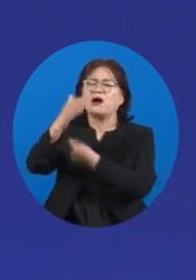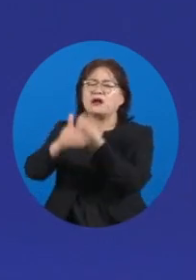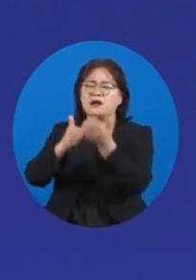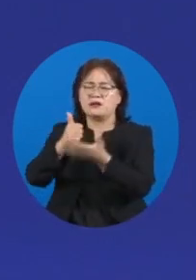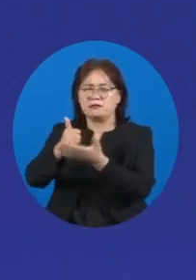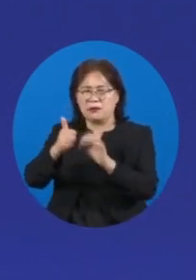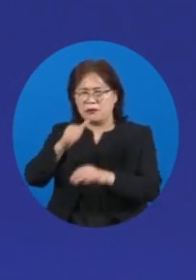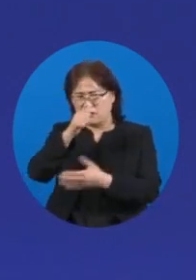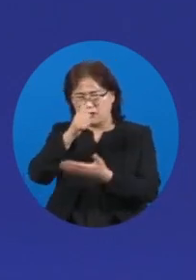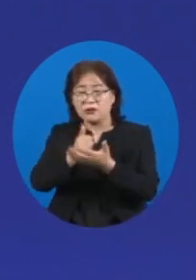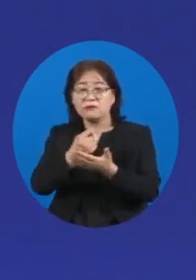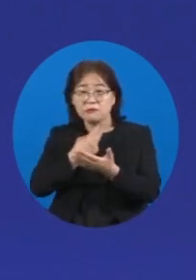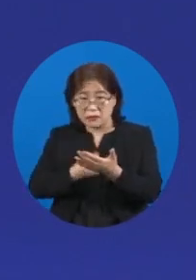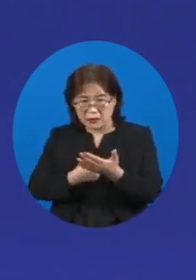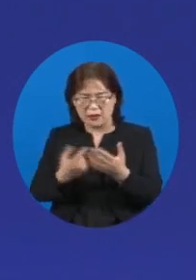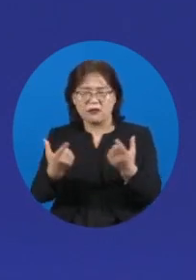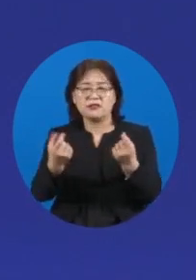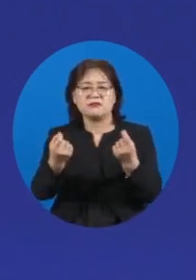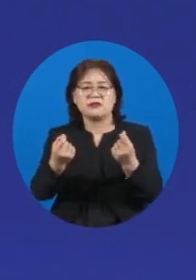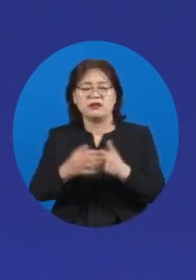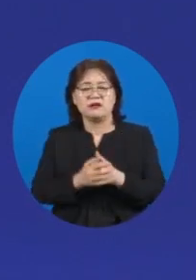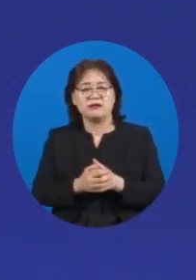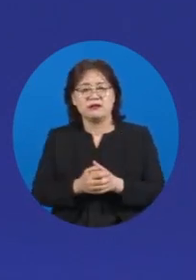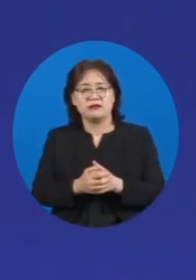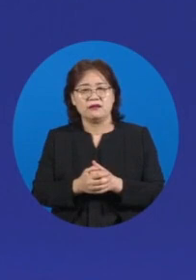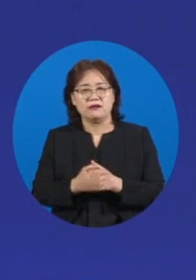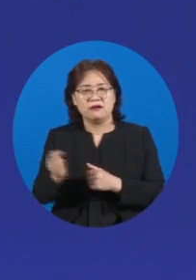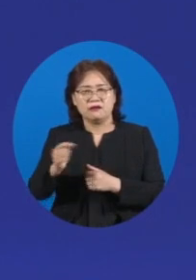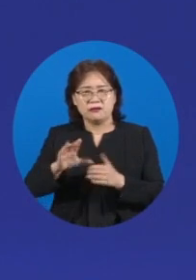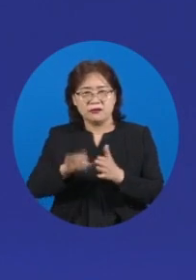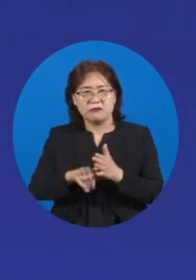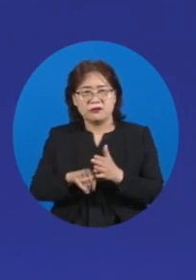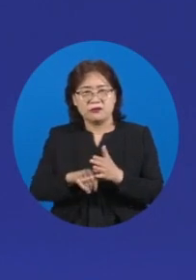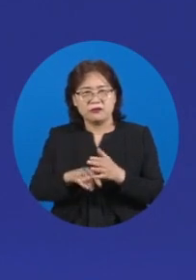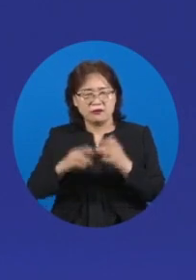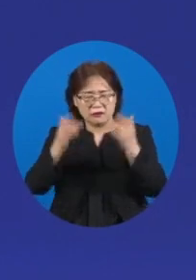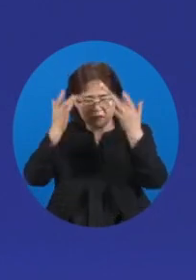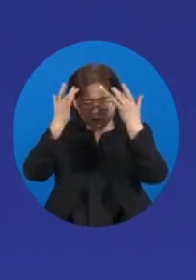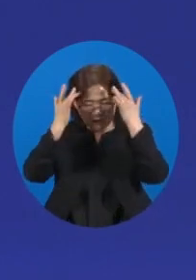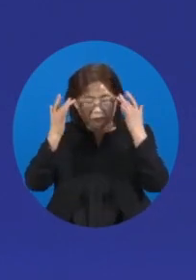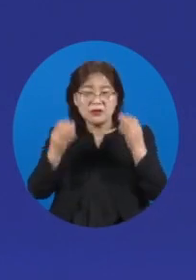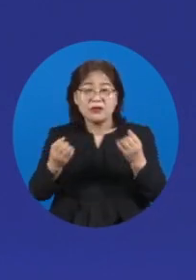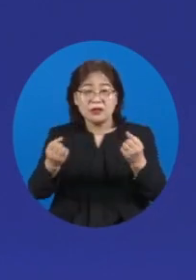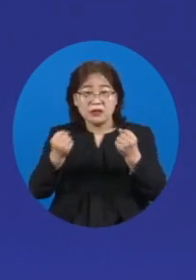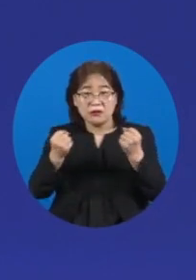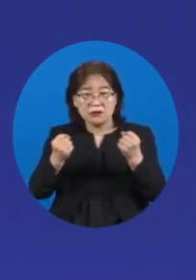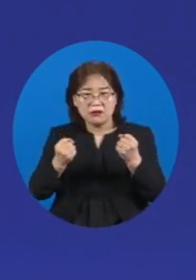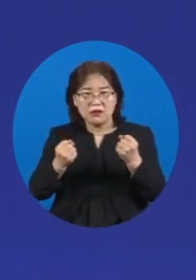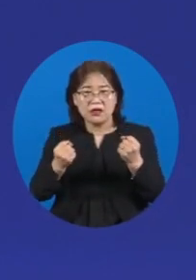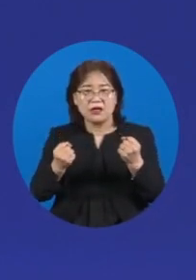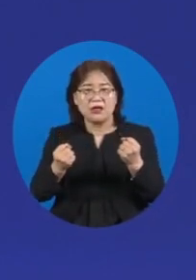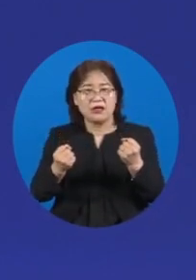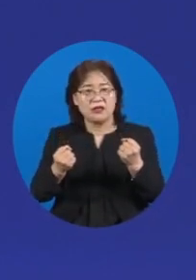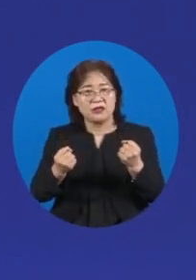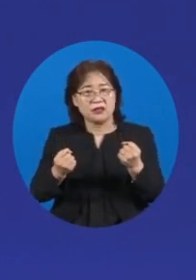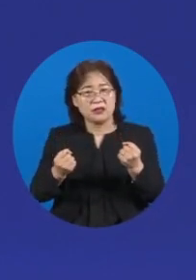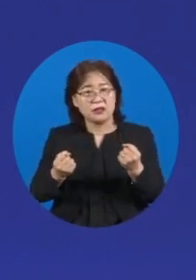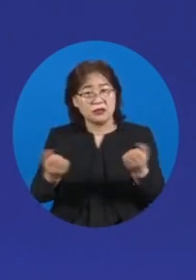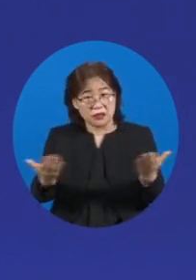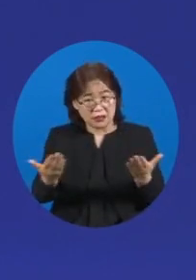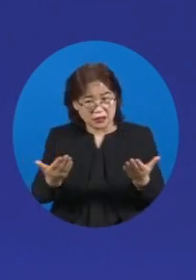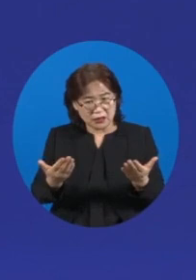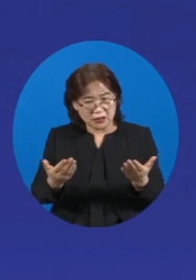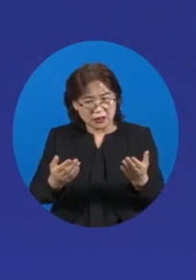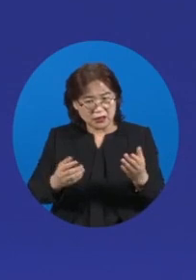것입니다 그런데 언제부턴가 땀이 건강한 노동의 상징이 아니라